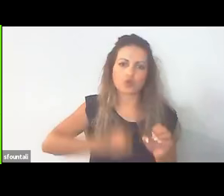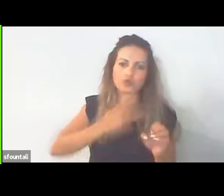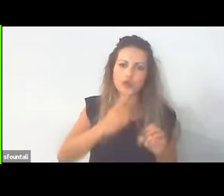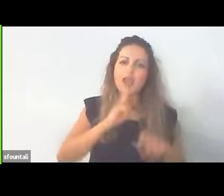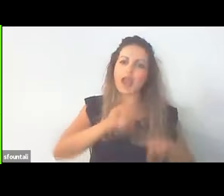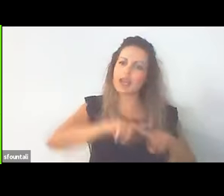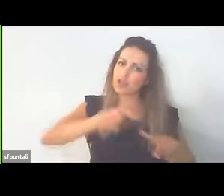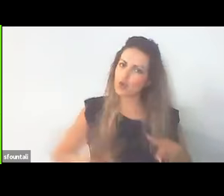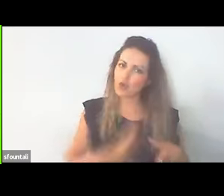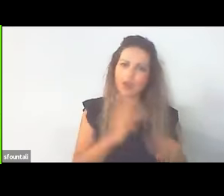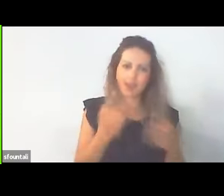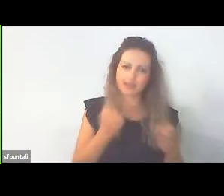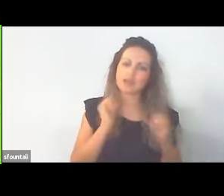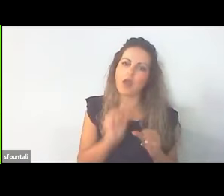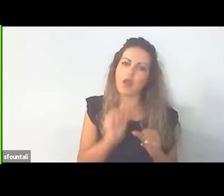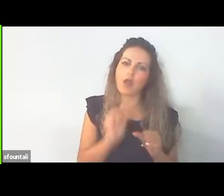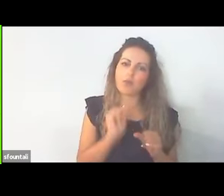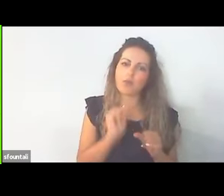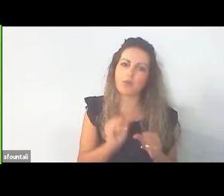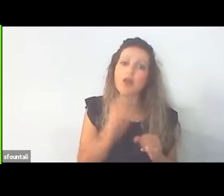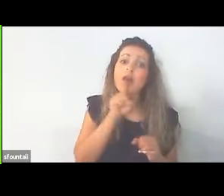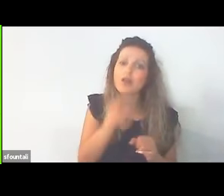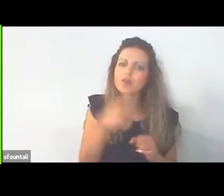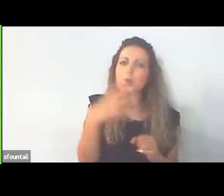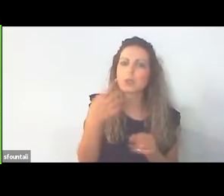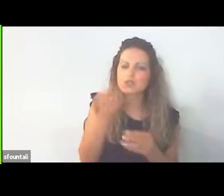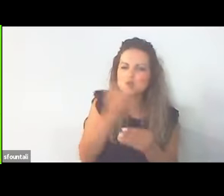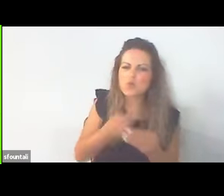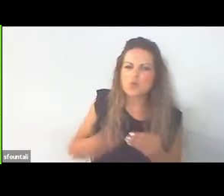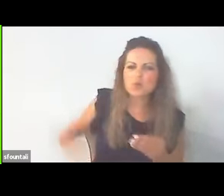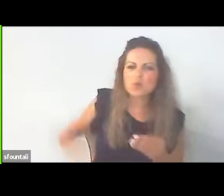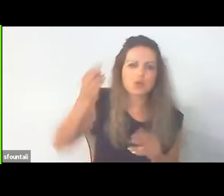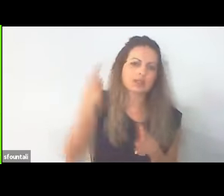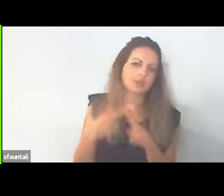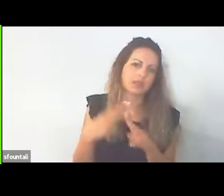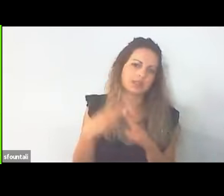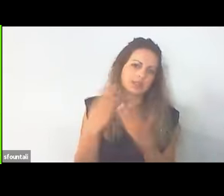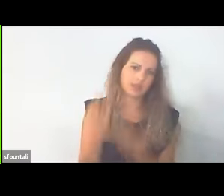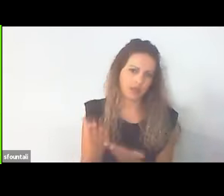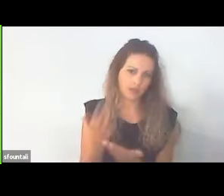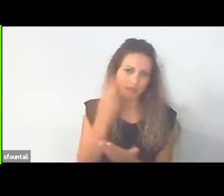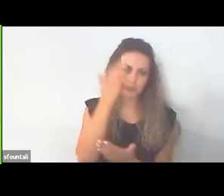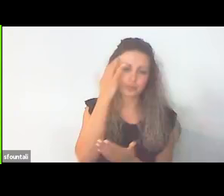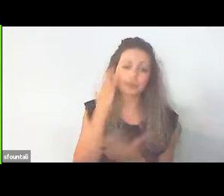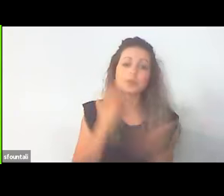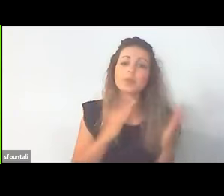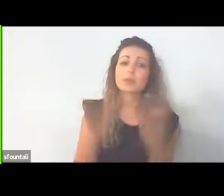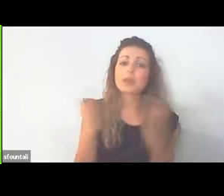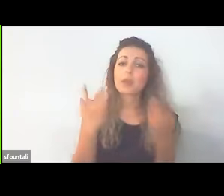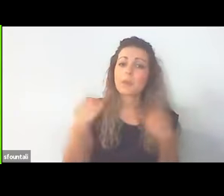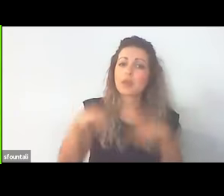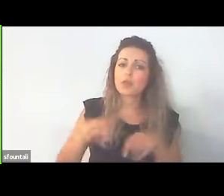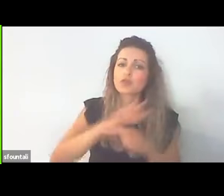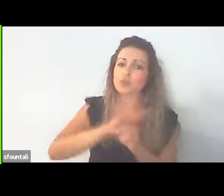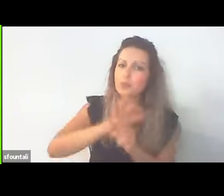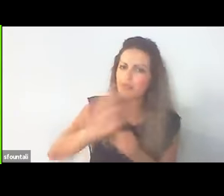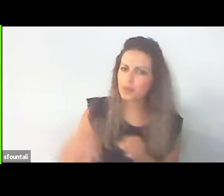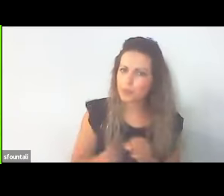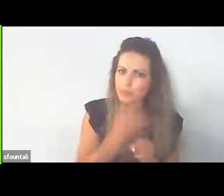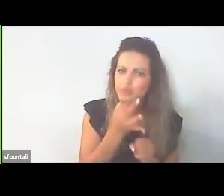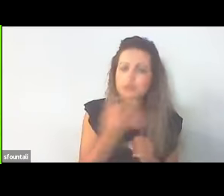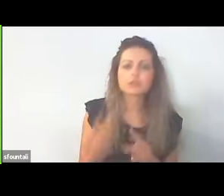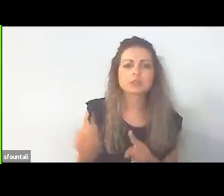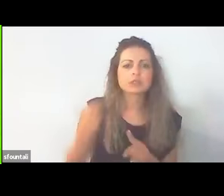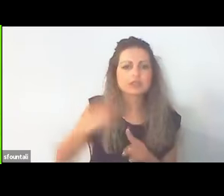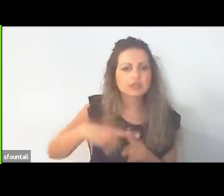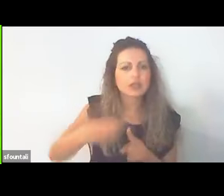και όλοι, αποκτά εξαιρετικά αναβαθμισμένη σημασία. Παράλληλα, φυσικά, με την περίοδο της πανδημίας και με μια σειρά από άλλα ζητήματα, όπως για παράδειγμα